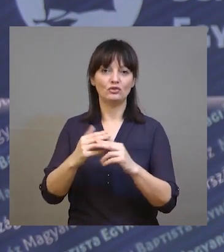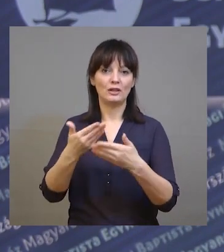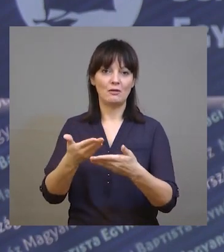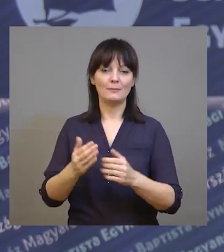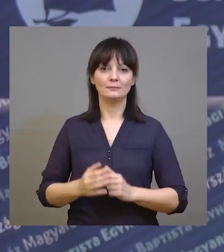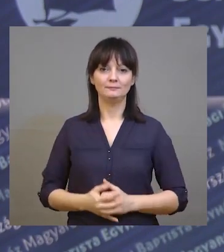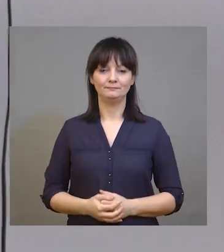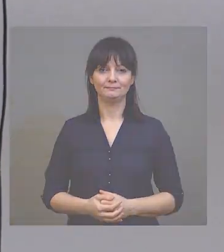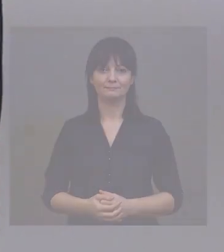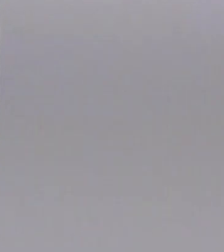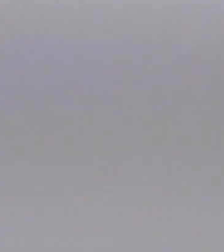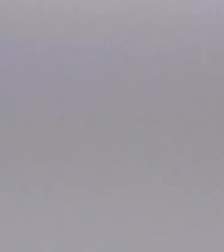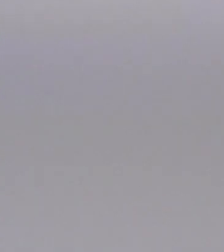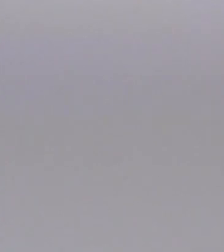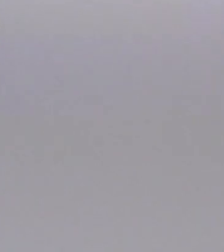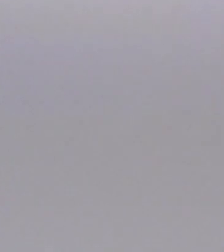segítséget.